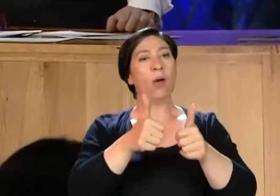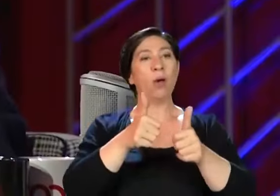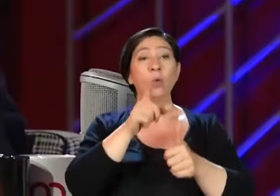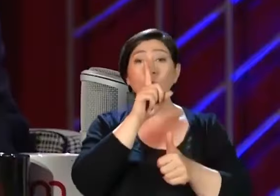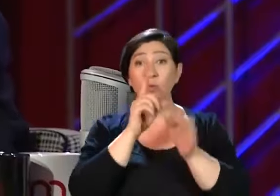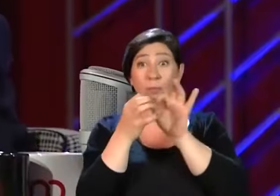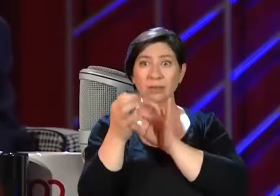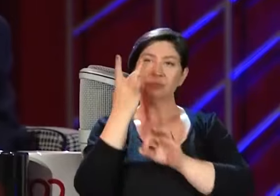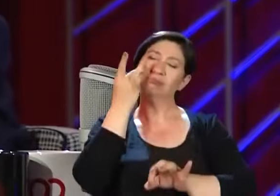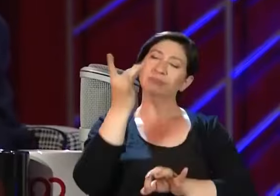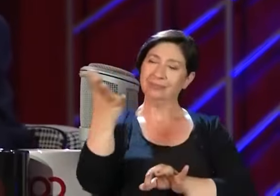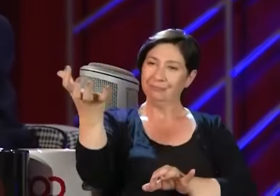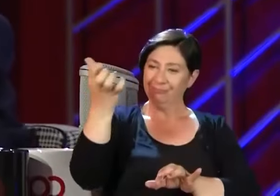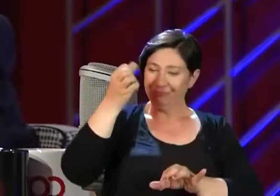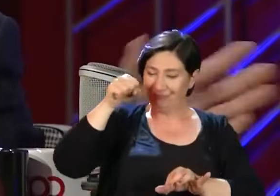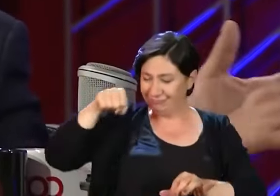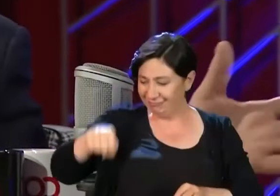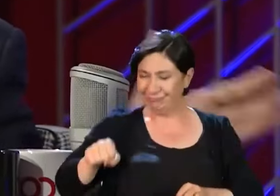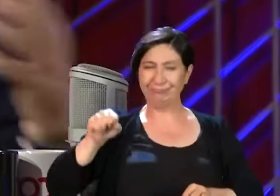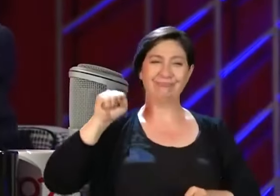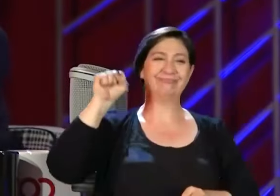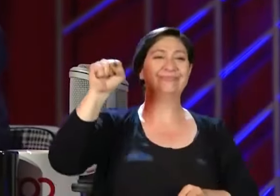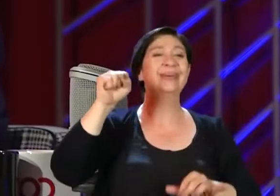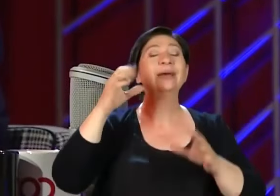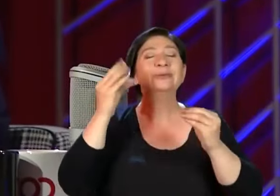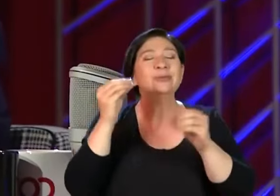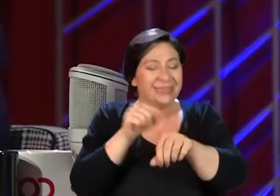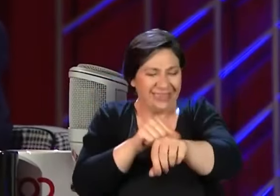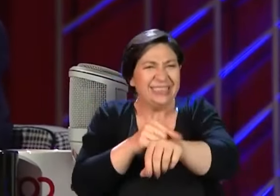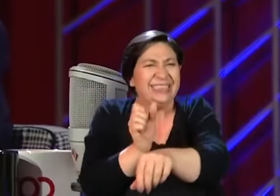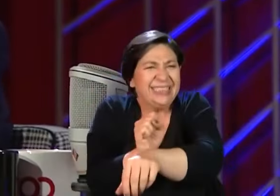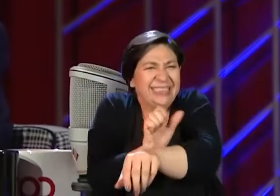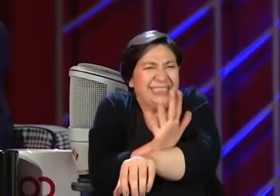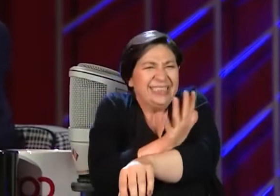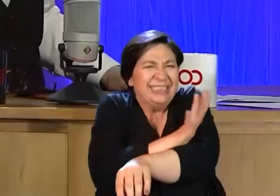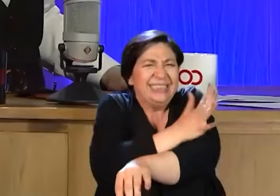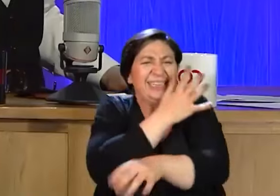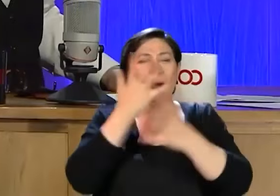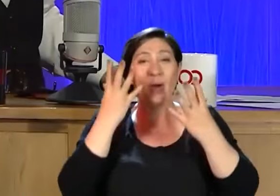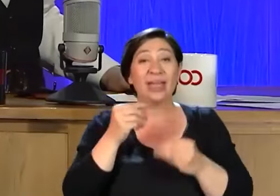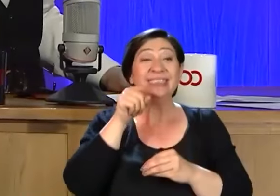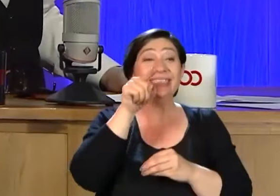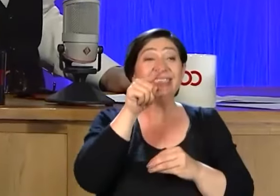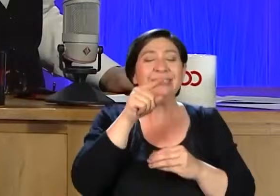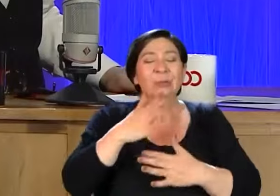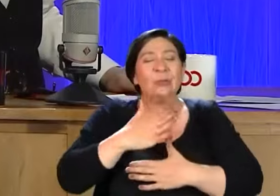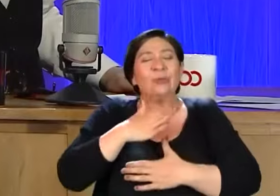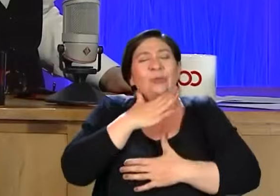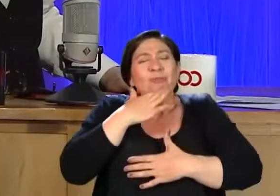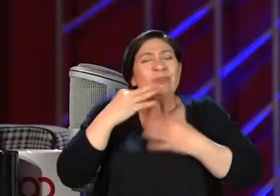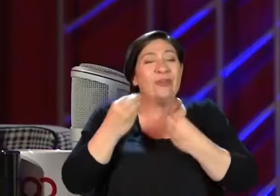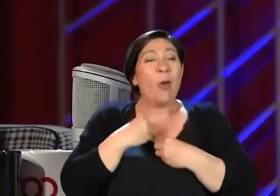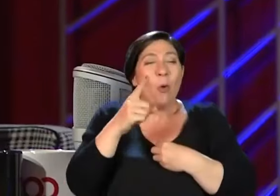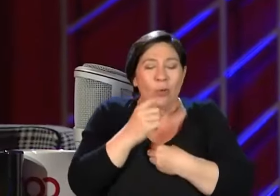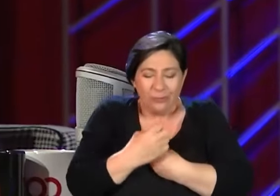100 metreden gördüm ve geldi. İnanılmaz bir şey. Ya çok ya insanın tüylerini diken diken eden, sizi doyuran,